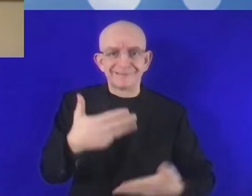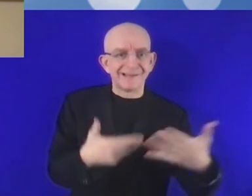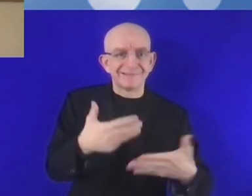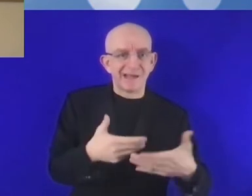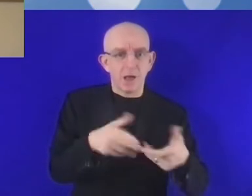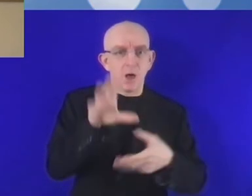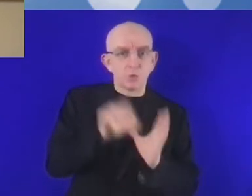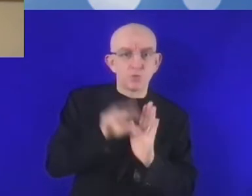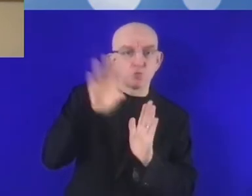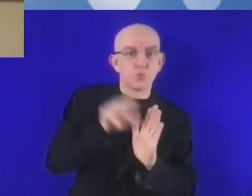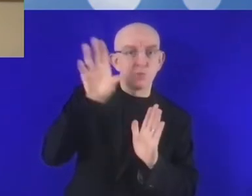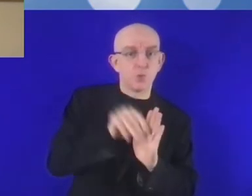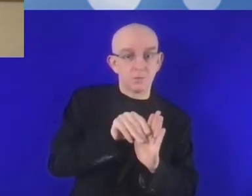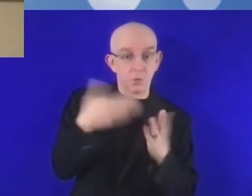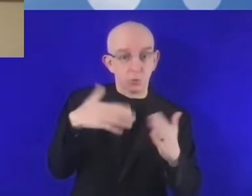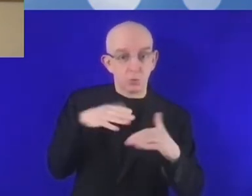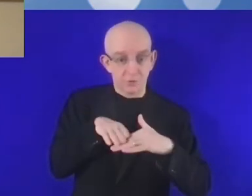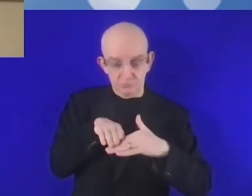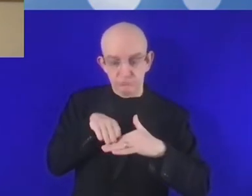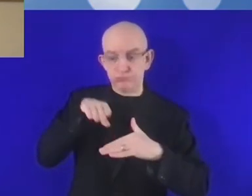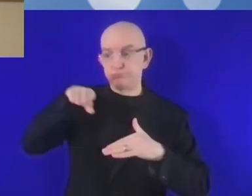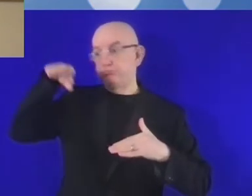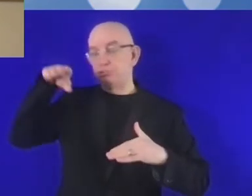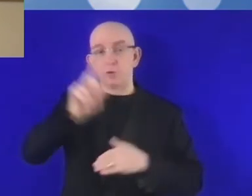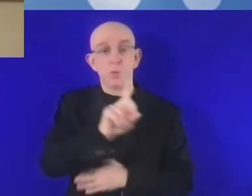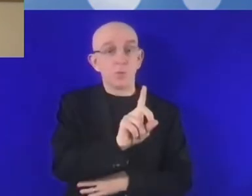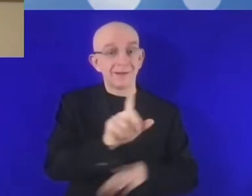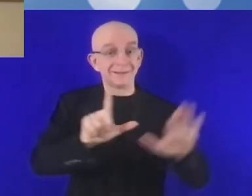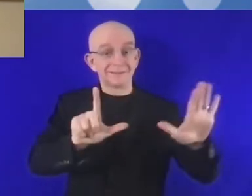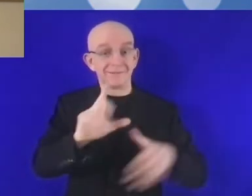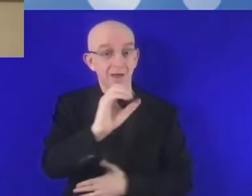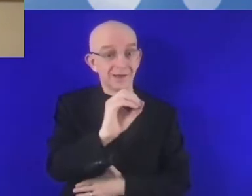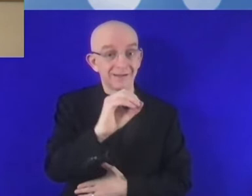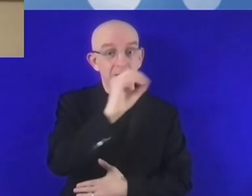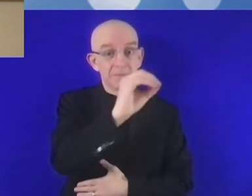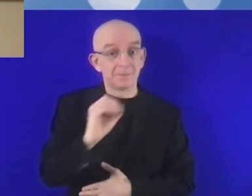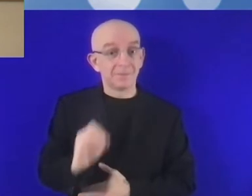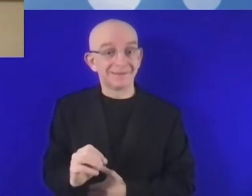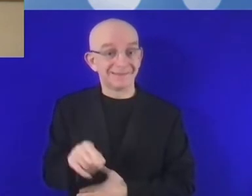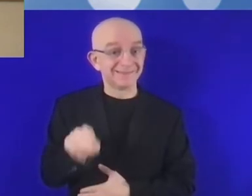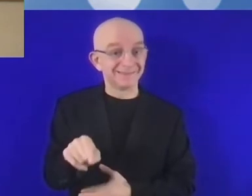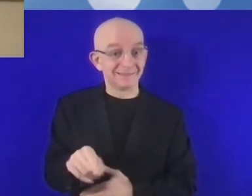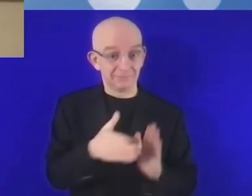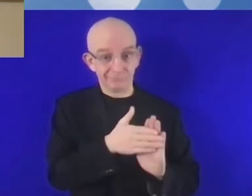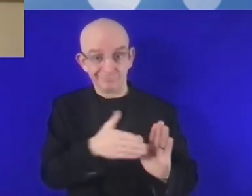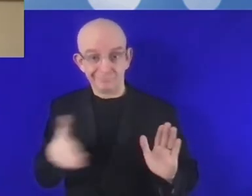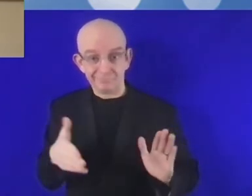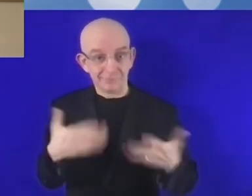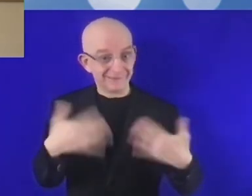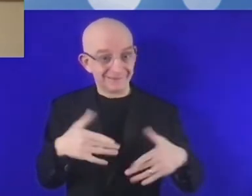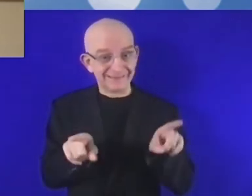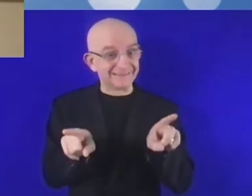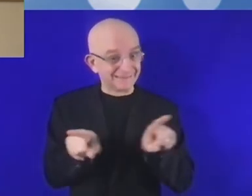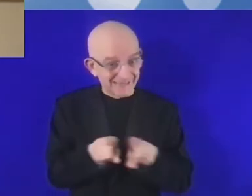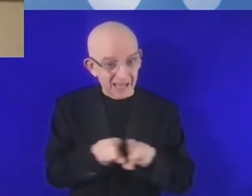أن زيادة توتر الحركة في الإنترنت، خاصة